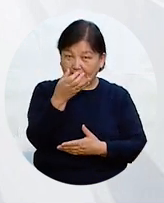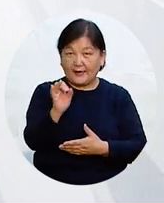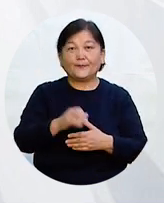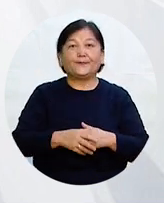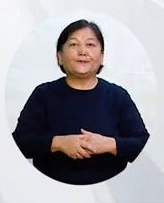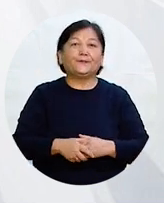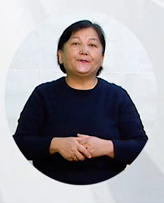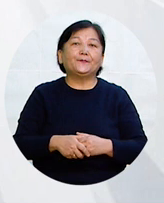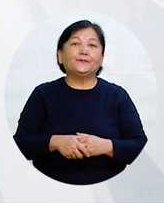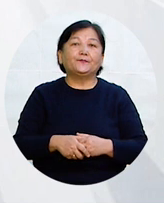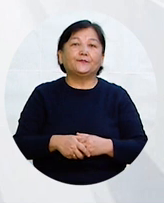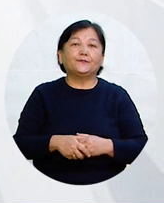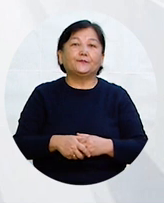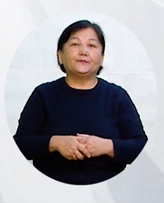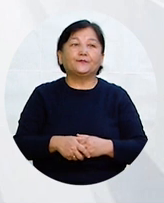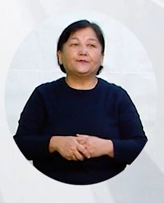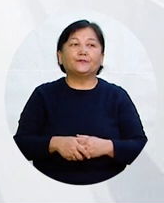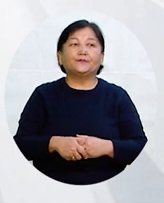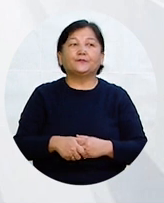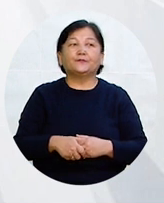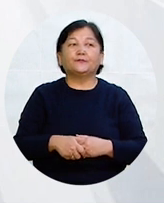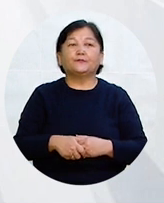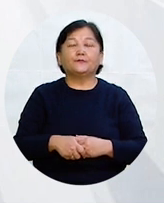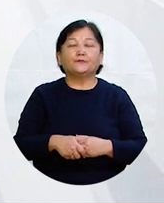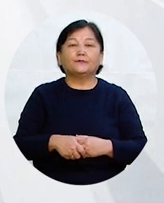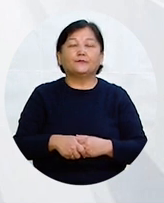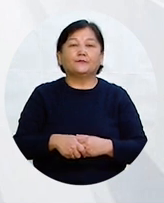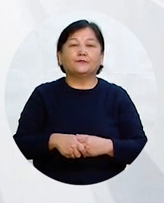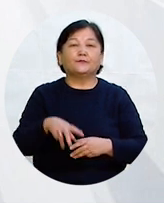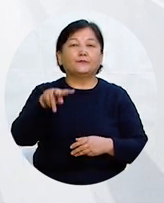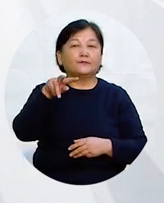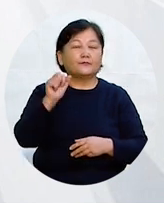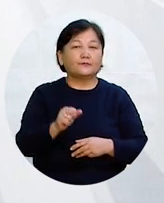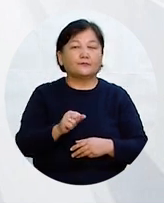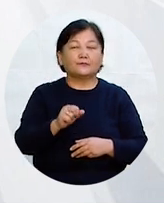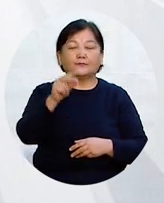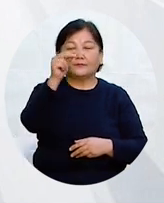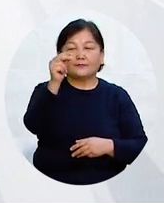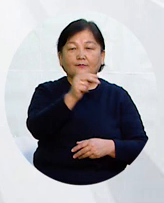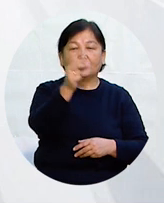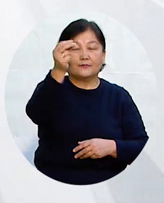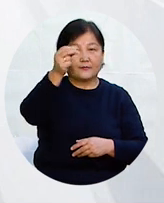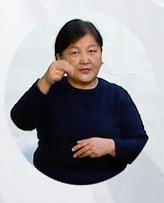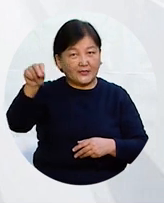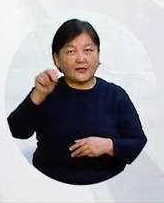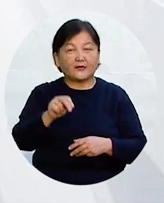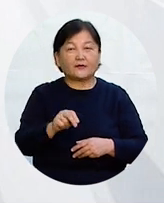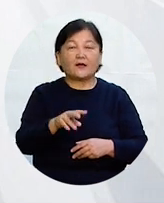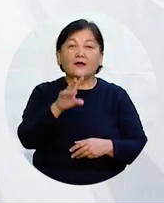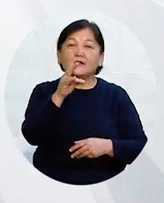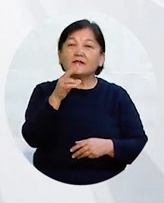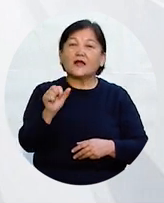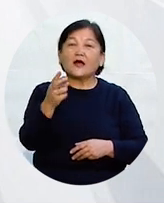хүмүүдээ. За наад гэдэг үгэн дээр ла нөхцөл залгая. Нага дуула буюу